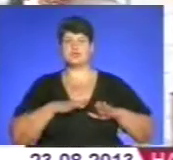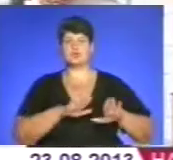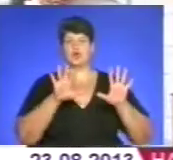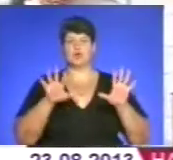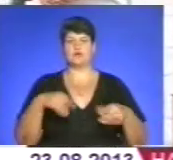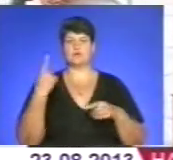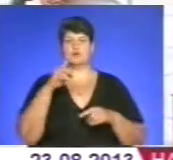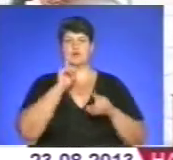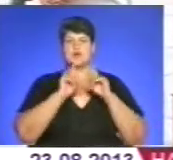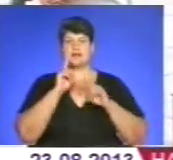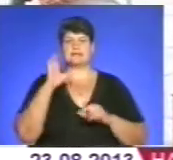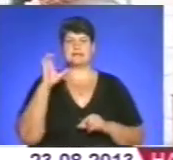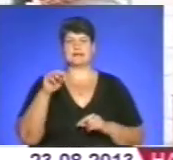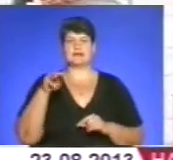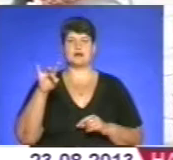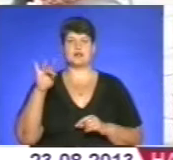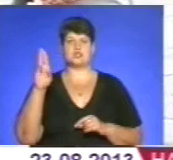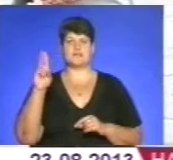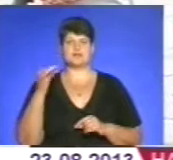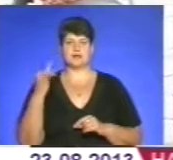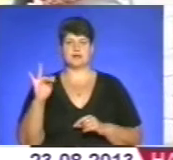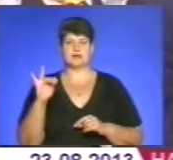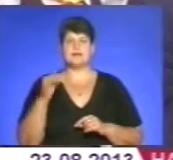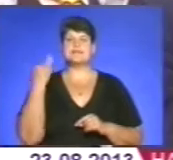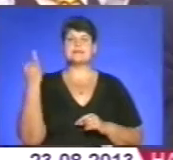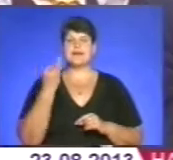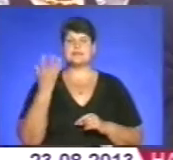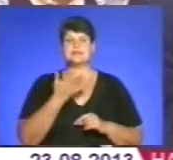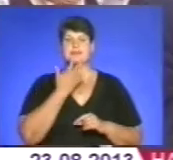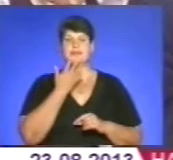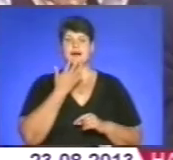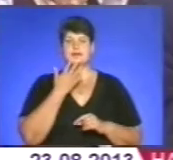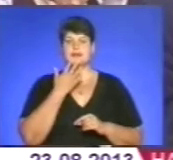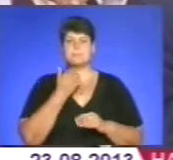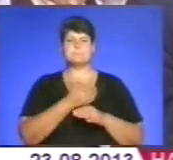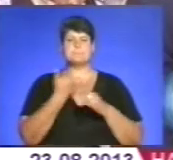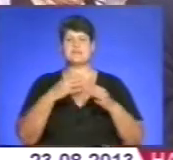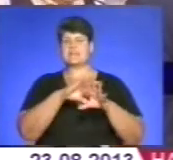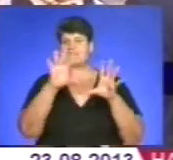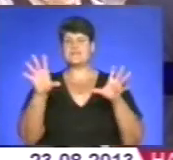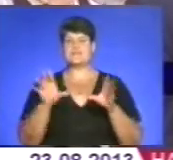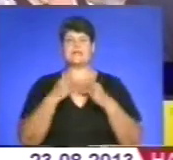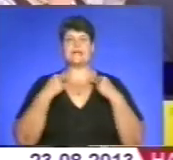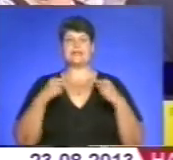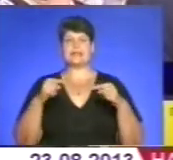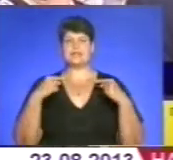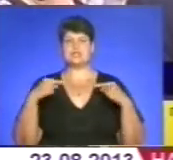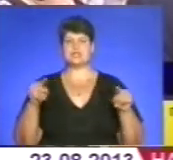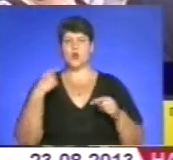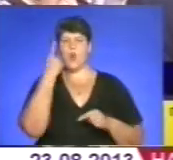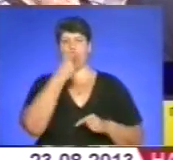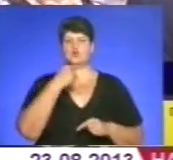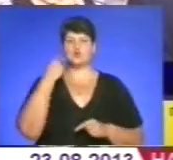обласної ради Сергій Терешевський. Інтереси нації поперед всіх інших –